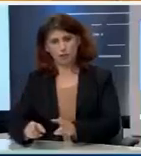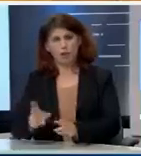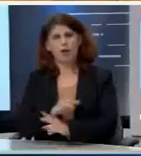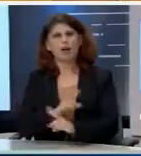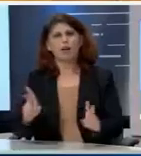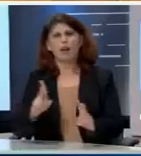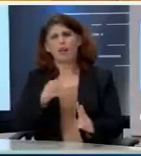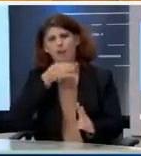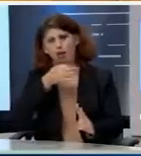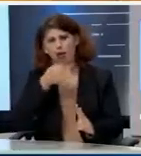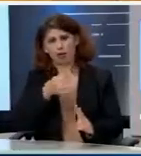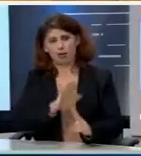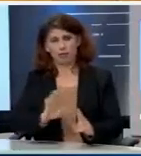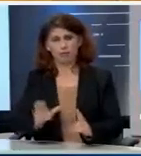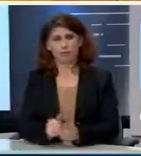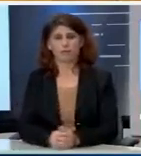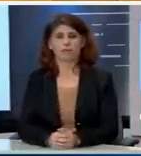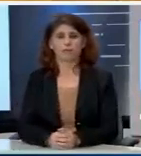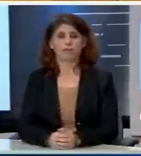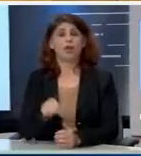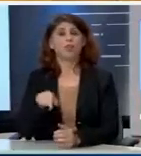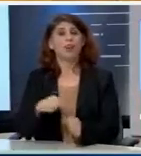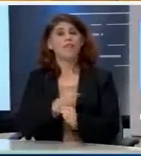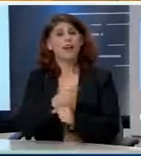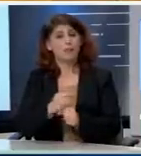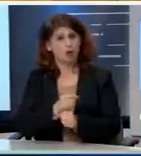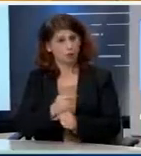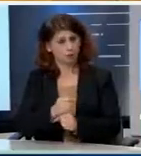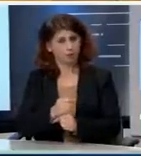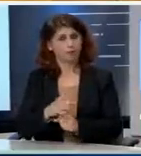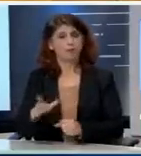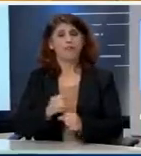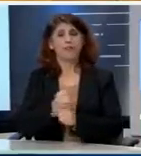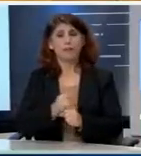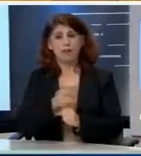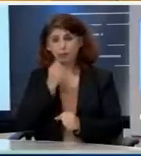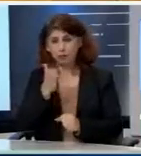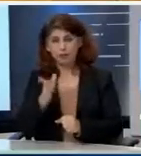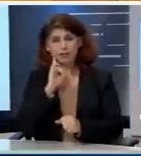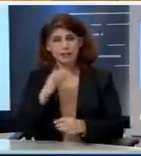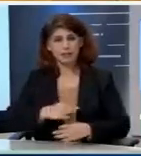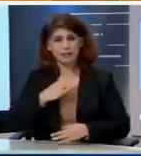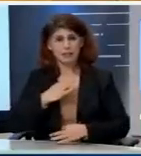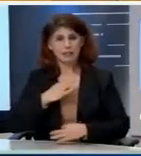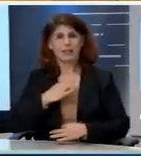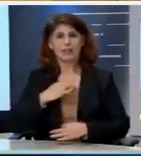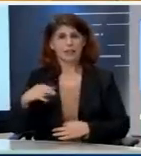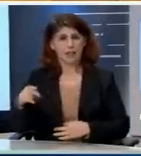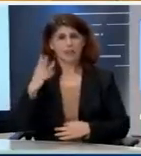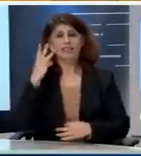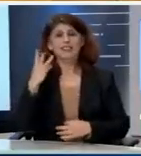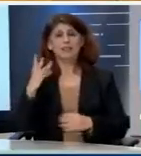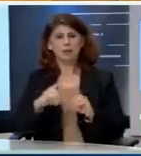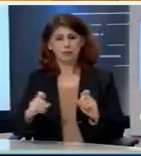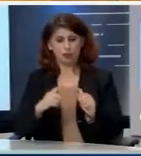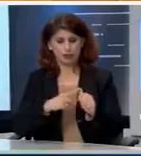Καθαρές κουβέντες. Πάμε τώρα στο φάρμακο. Η φαρμακευτική δαπάνη, κυρίες και κύριοι συνάδελφοι, επηρεάζεται από τρεις παράγοντες.